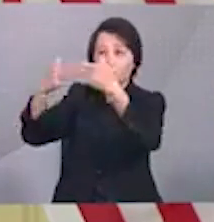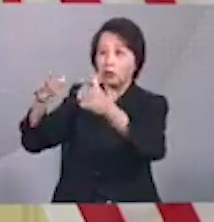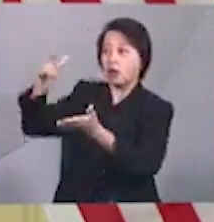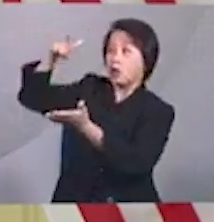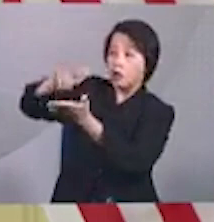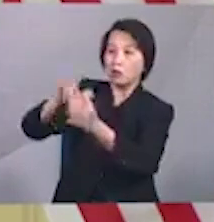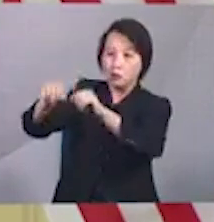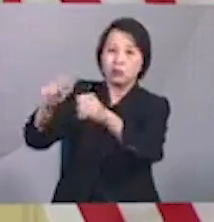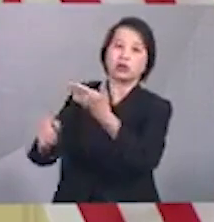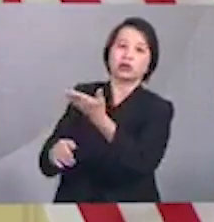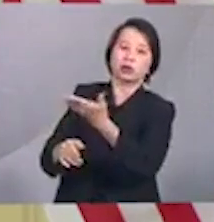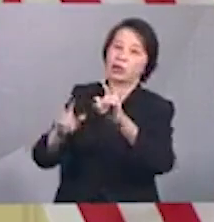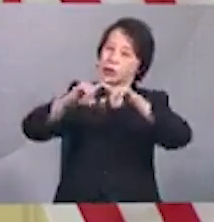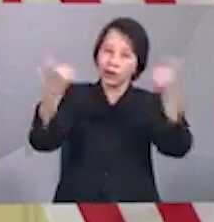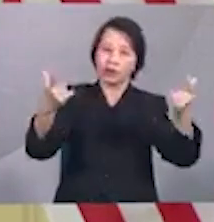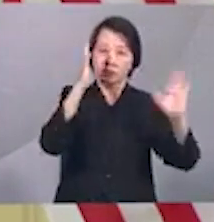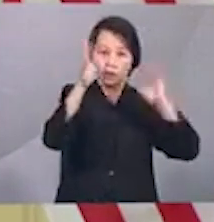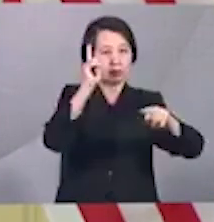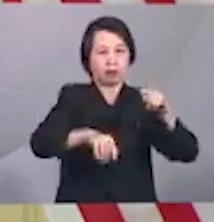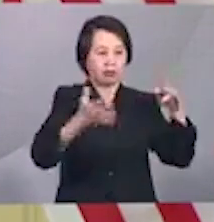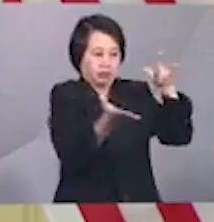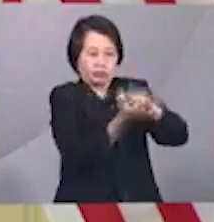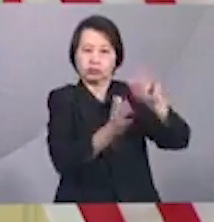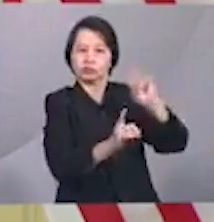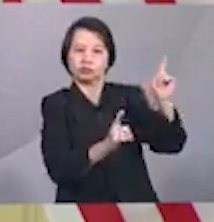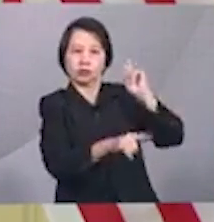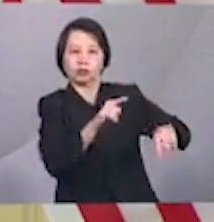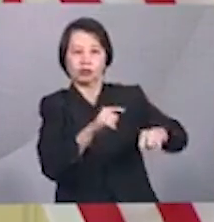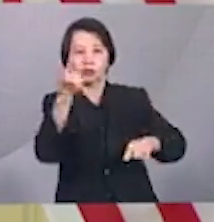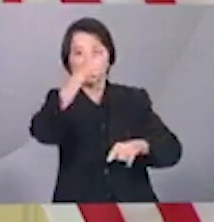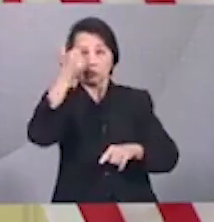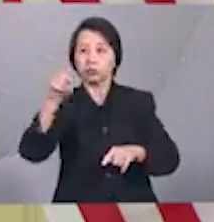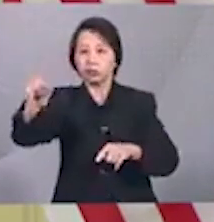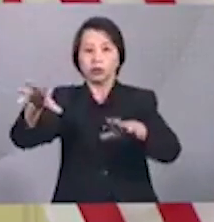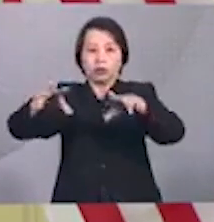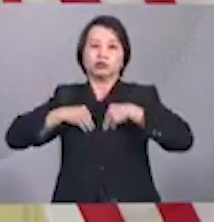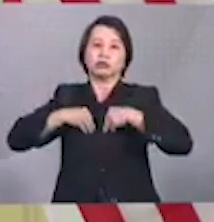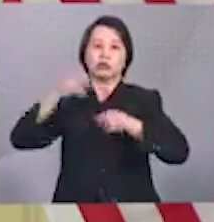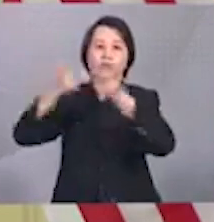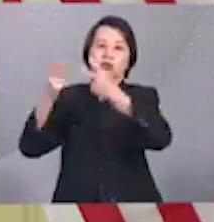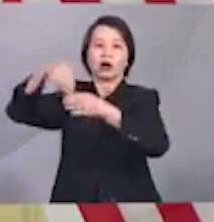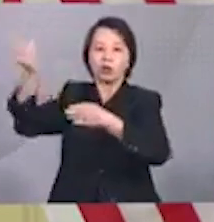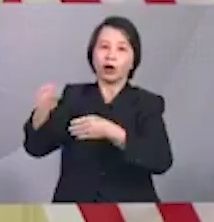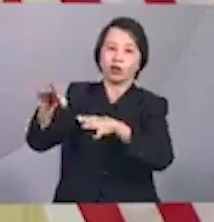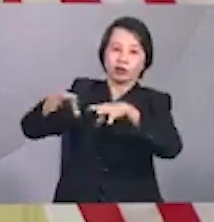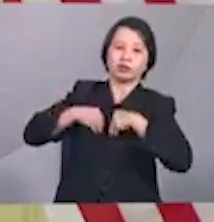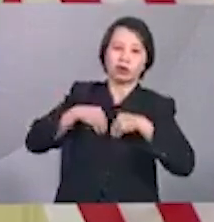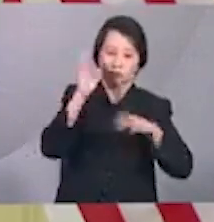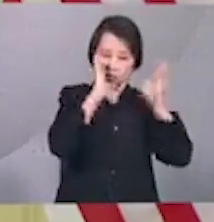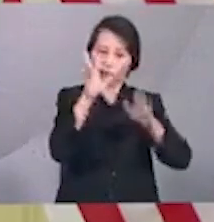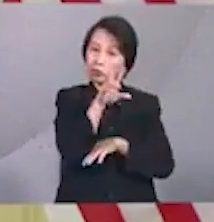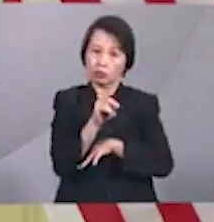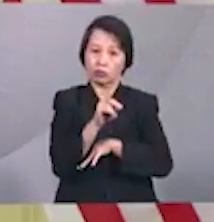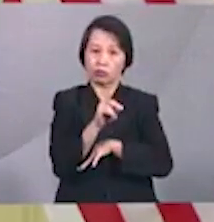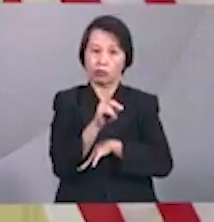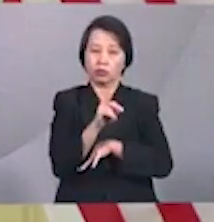Jadi ada perbezaan antara kita dan Hokkaido kerana mereka menerima warga luar. Lebih-lebih lagi seperti